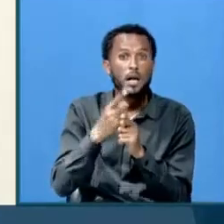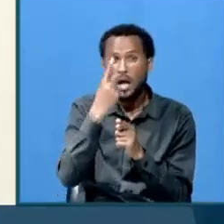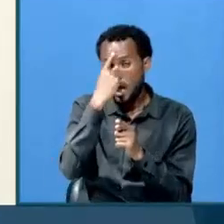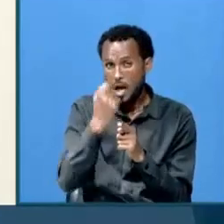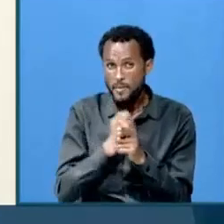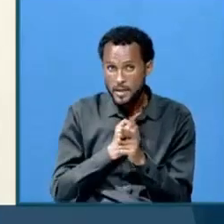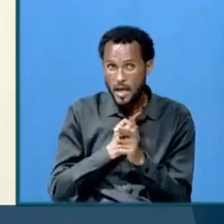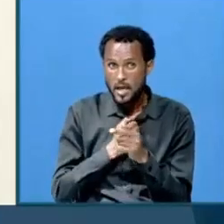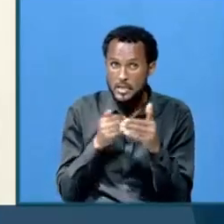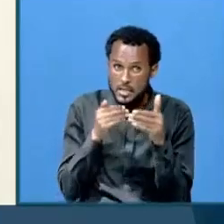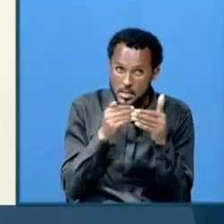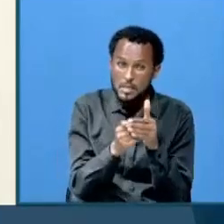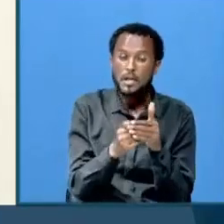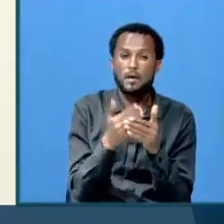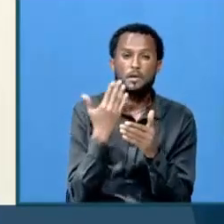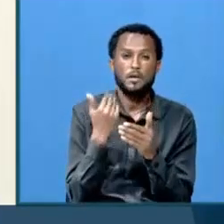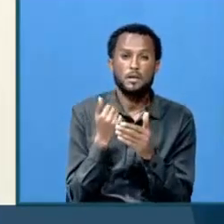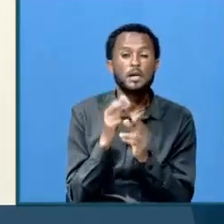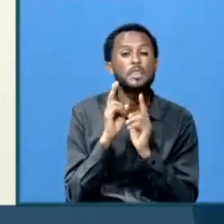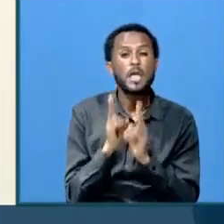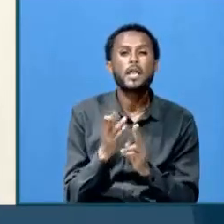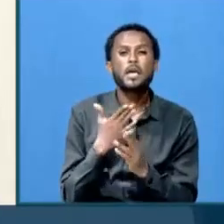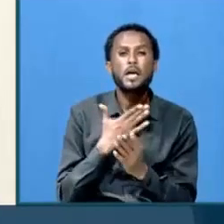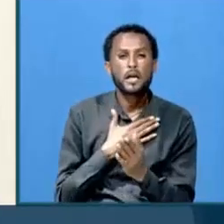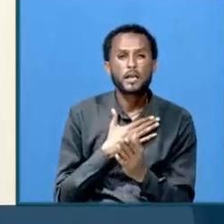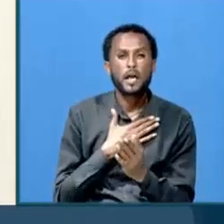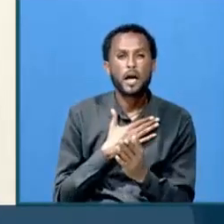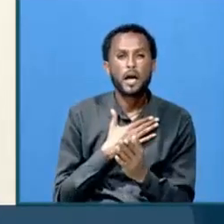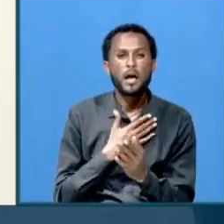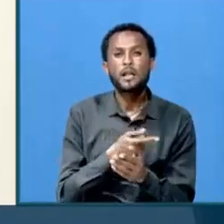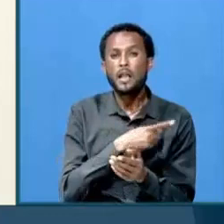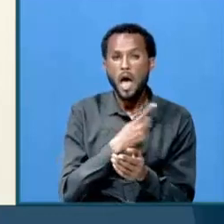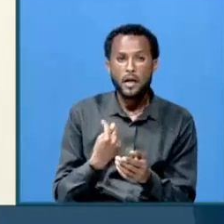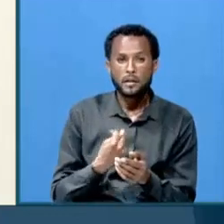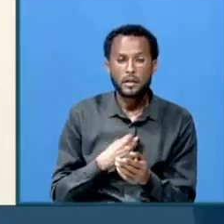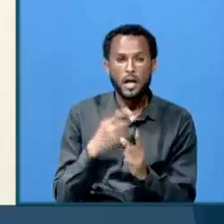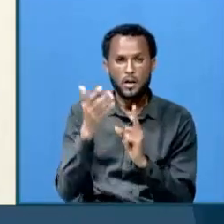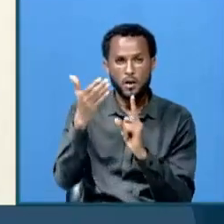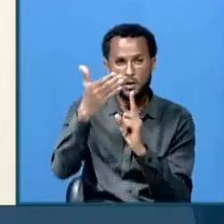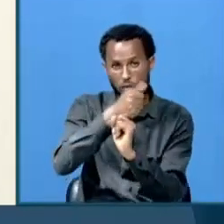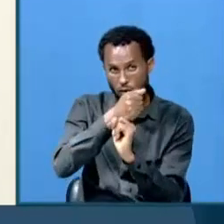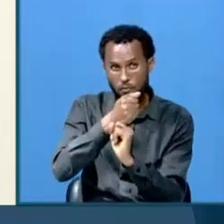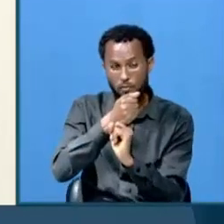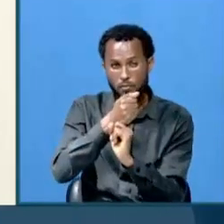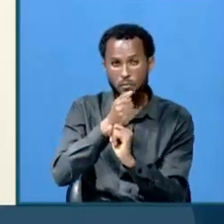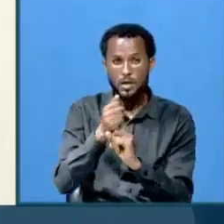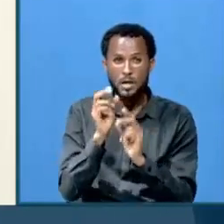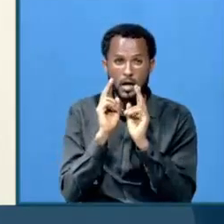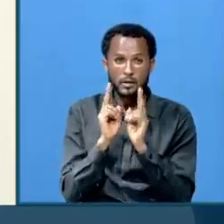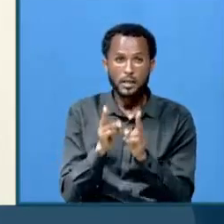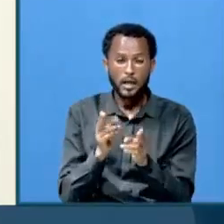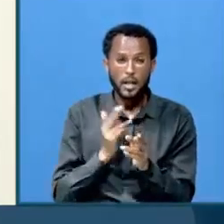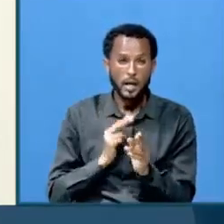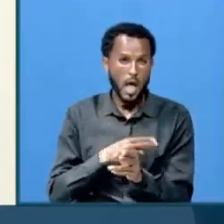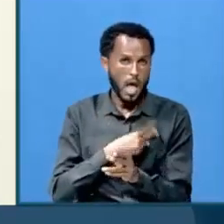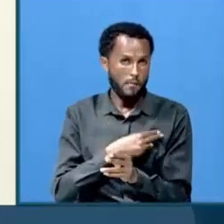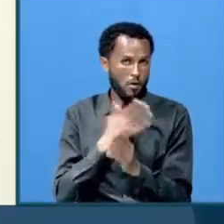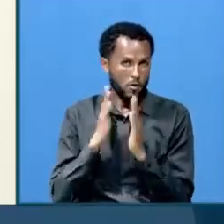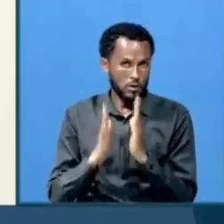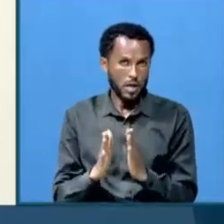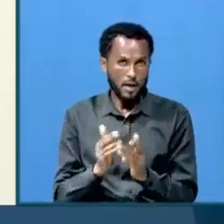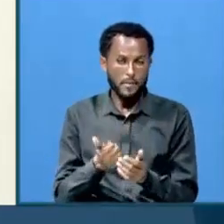ኢና ተፀጊዕና እዮም። ታሪክና እዩ ናና እዮም ሒዞም። በቲ ታሪክናን በቲ ሃይማኖትናን በቲ